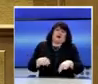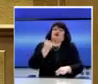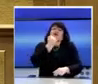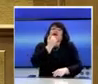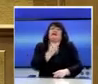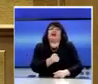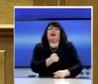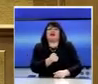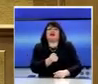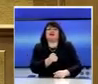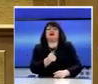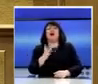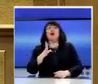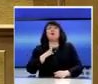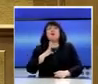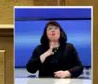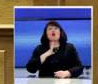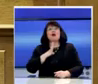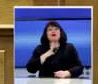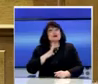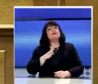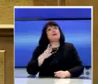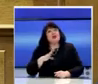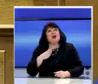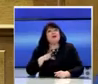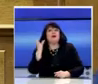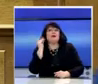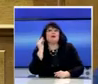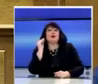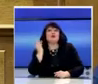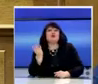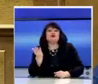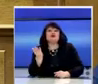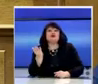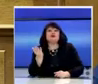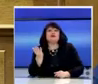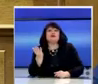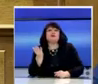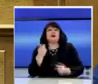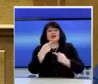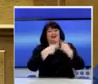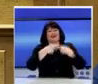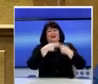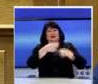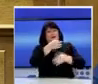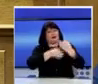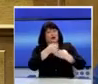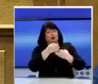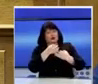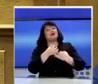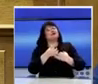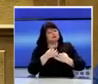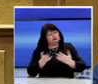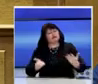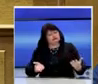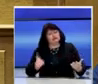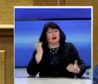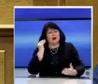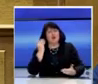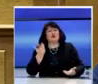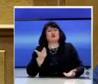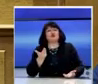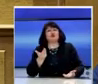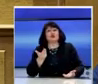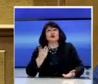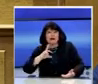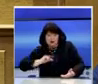Ο πολίτης θα ήταν πρόθυμος να ακούσει τις δικαιολογίες σας, αν έβλεπε ότι κι